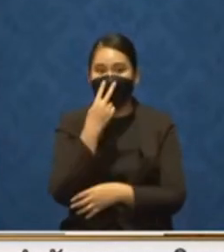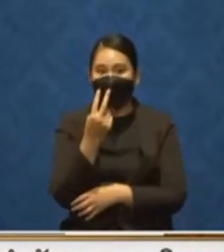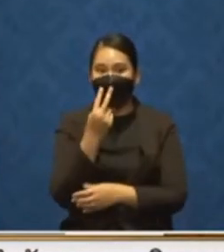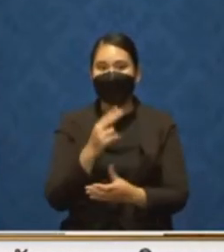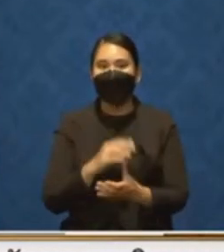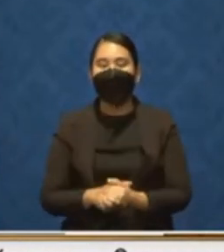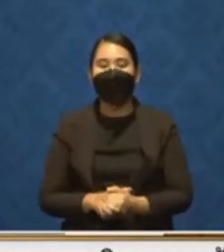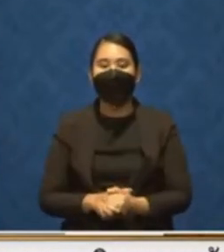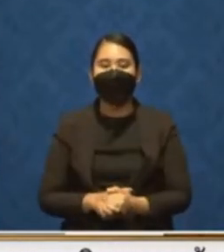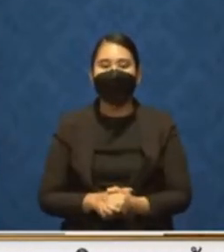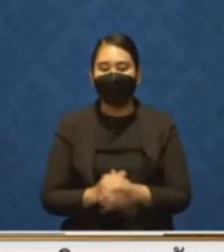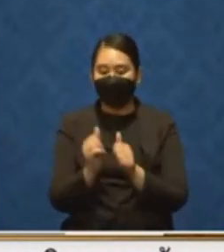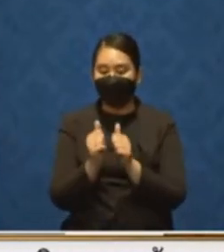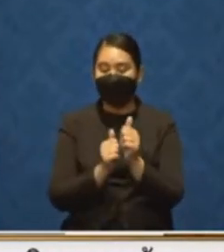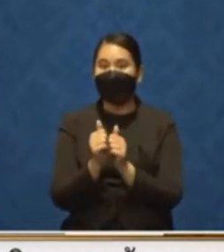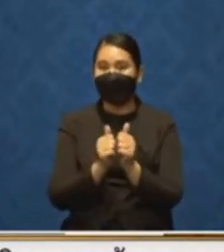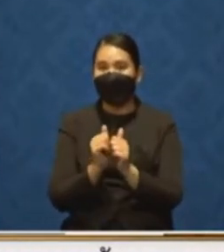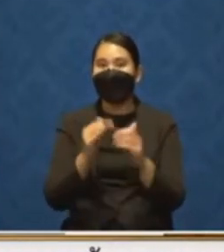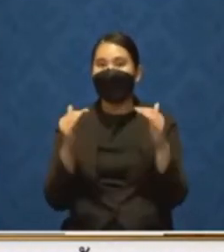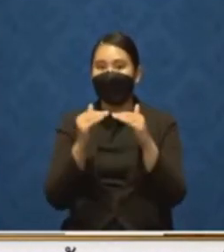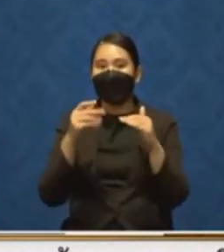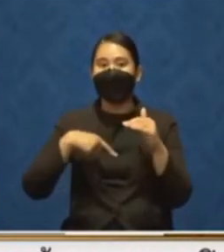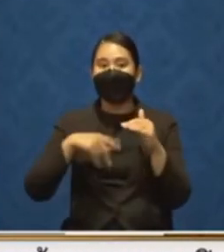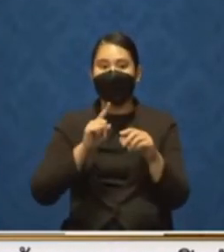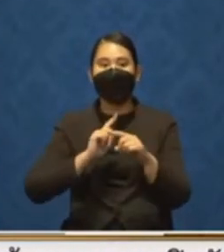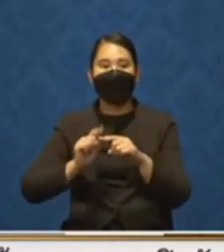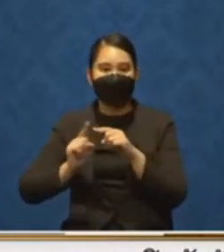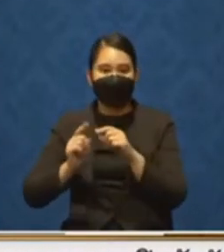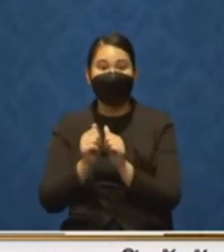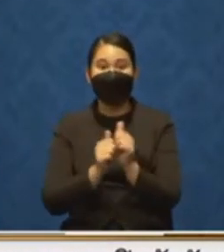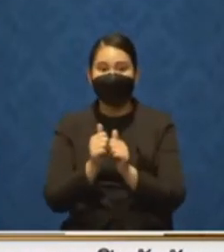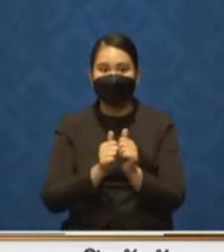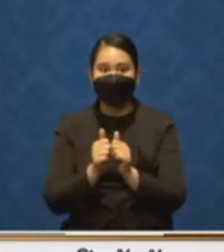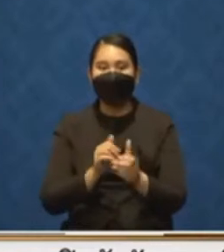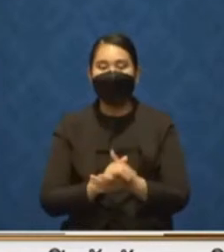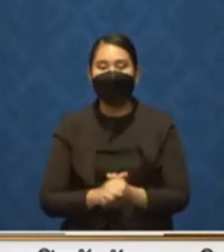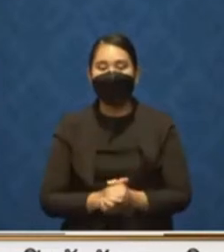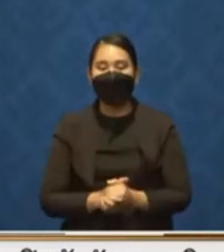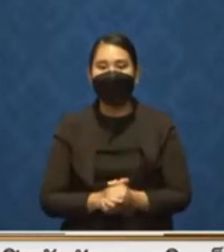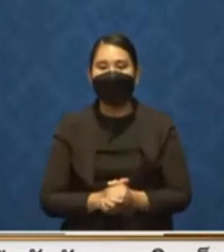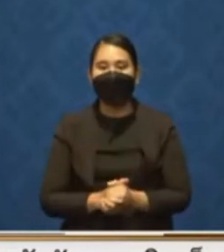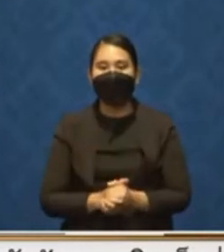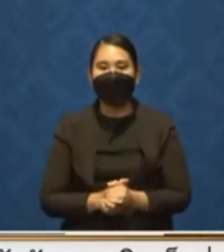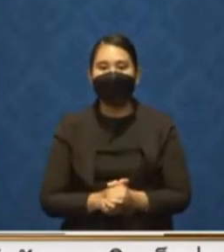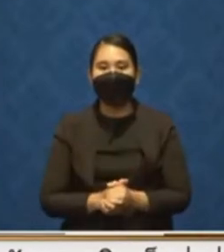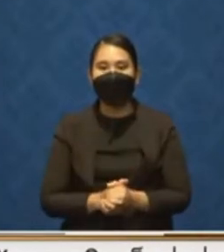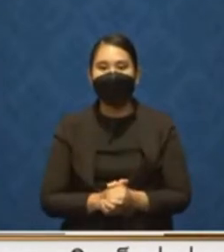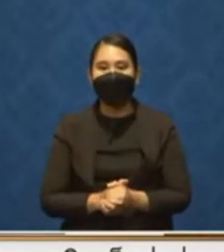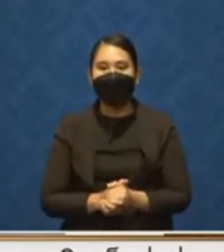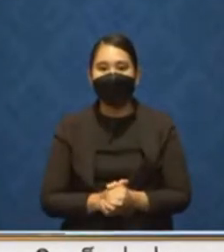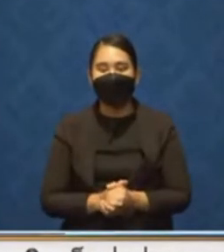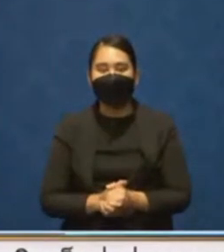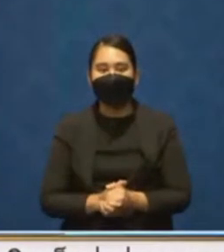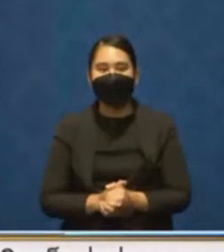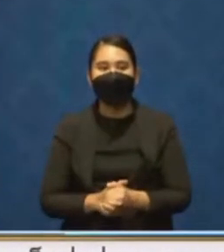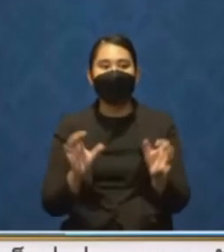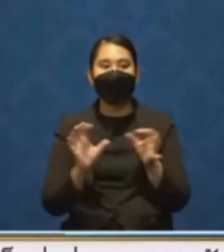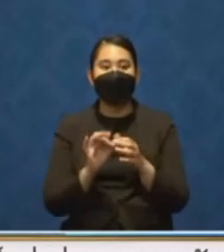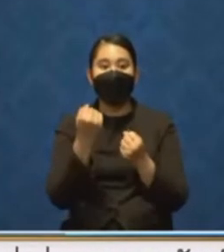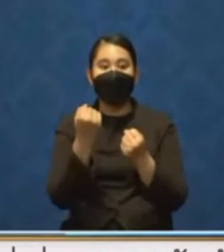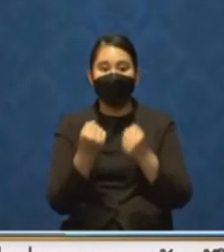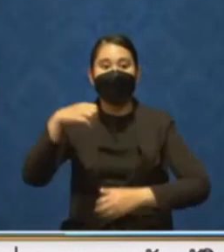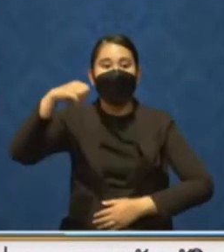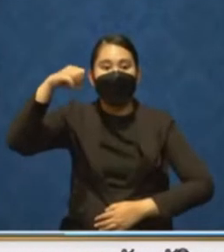ก็ไปต้องการแข่งขันในเรื่องสิทธิประโยชน์ให้การแย่งกันน่ะวันนี้หลายๆนะครับก็จะมาตั้งโรงงานดีจังไวไฟบ้านเรา